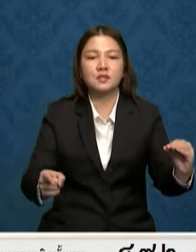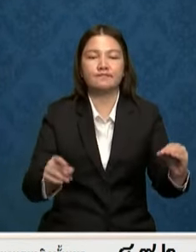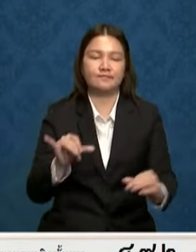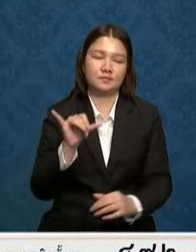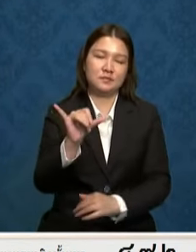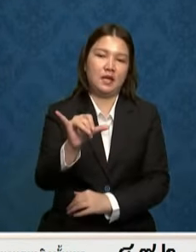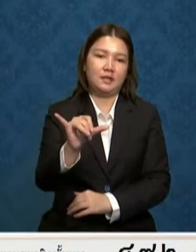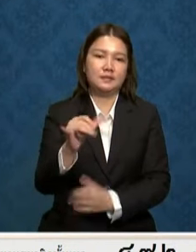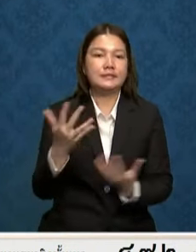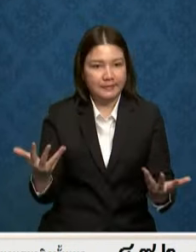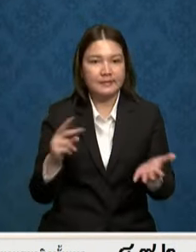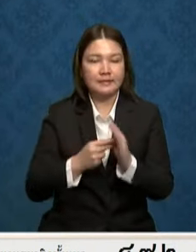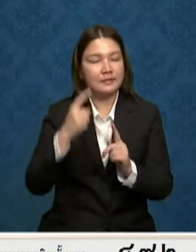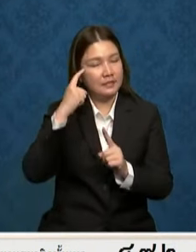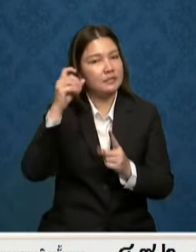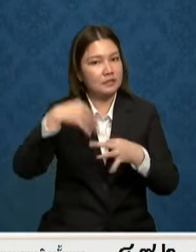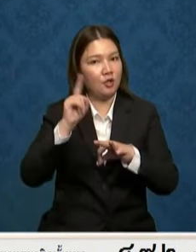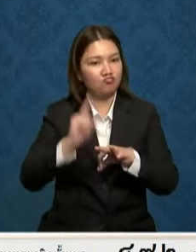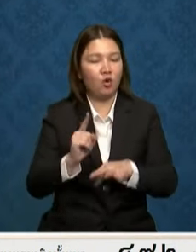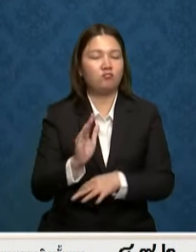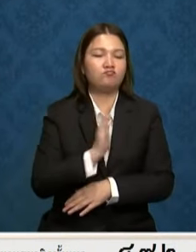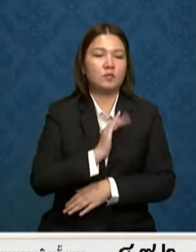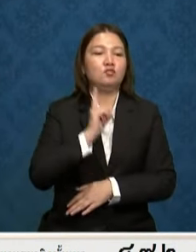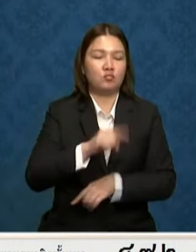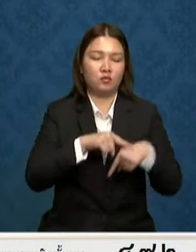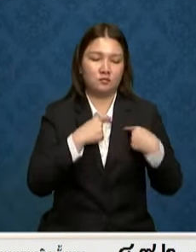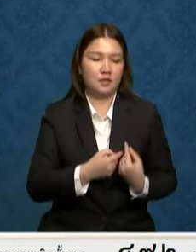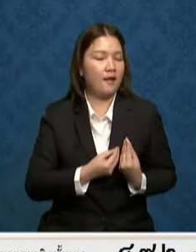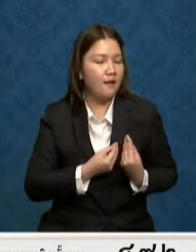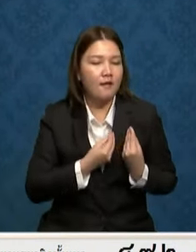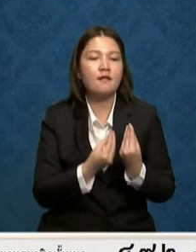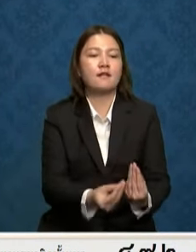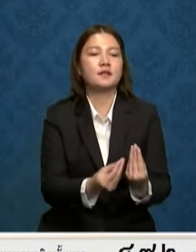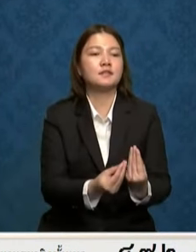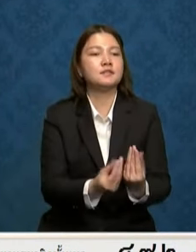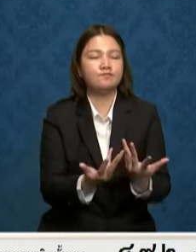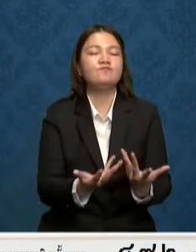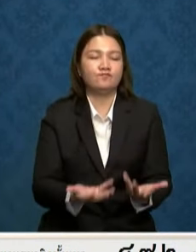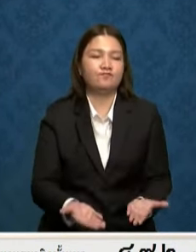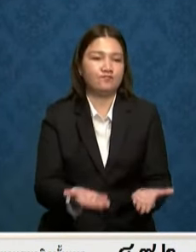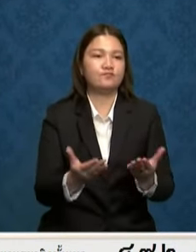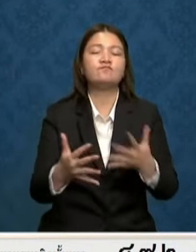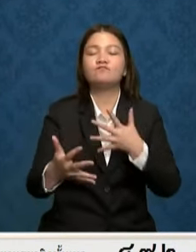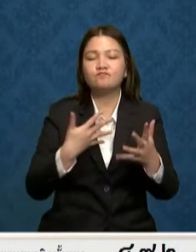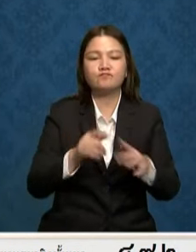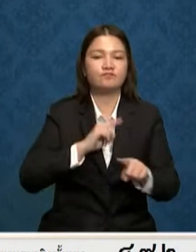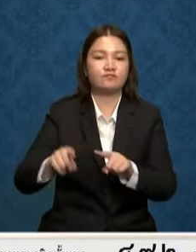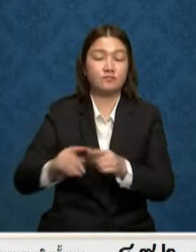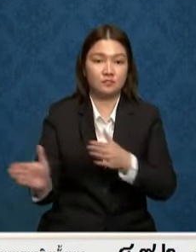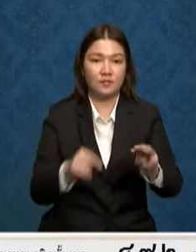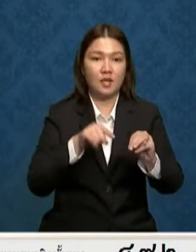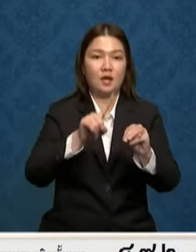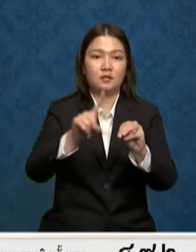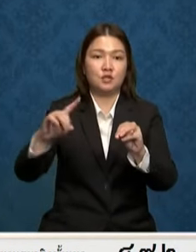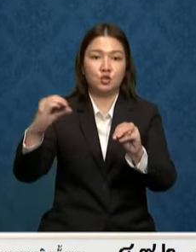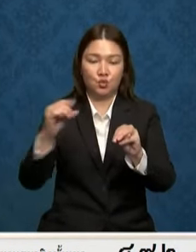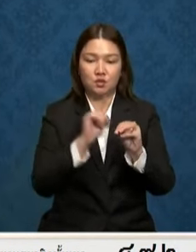ที่เรามันต้องคิดเรื่องของความเมตตาเรื่องการให้อภัยเรื่องของนิรโทษกรรมนะเฉพาะในในเรื่องของมาตรา 11และ